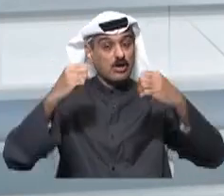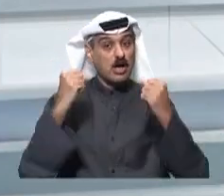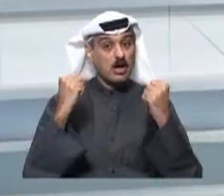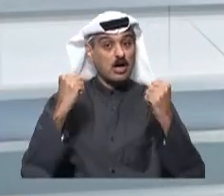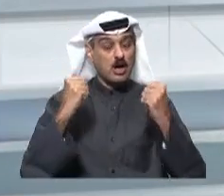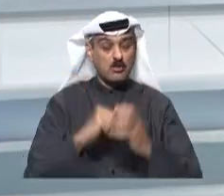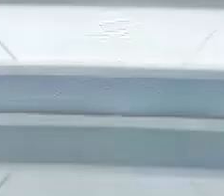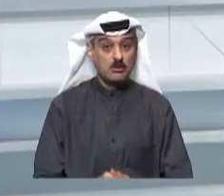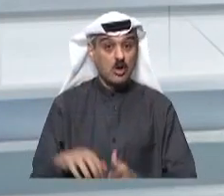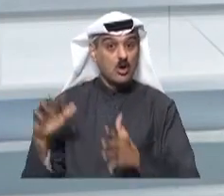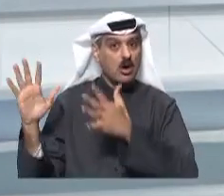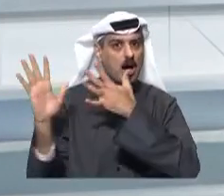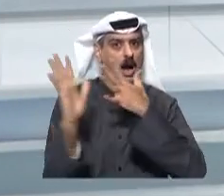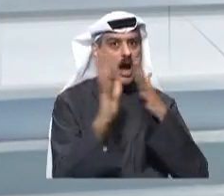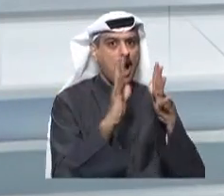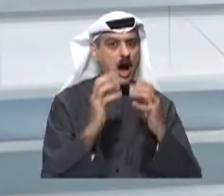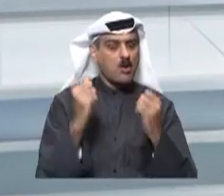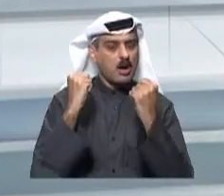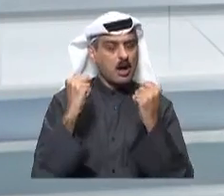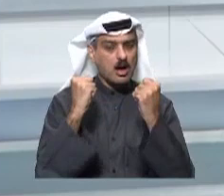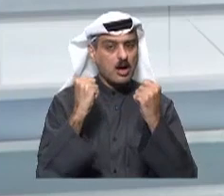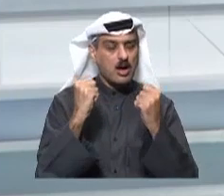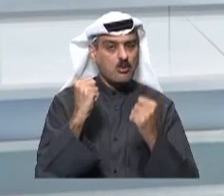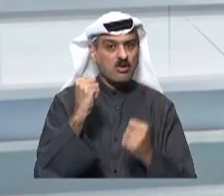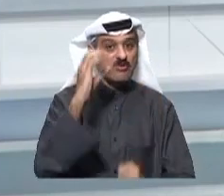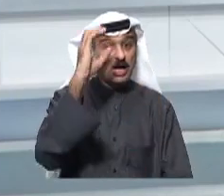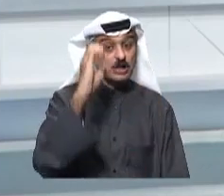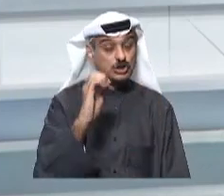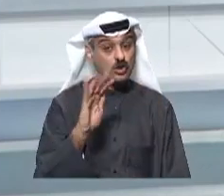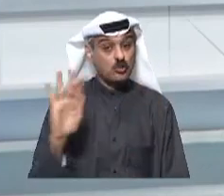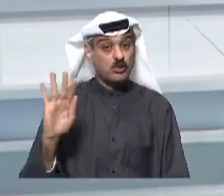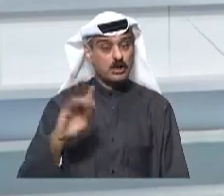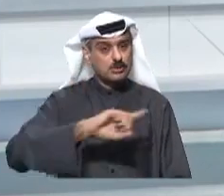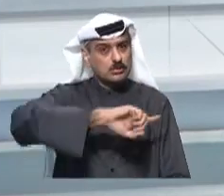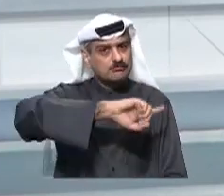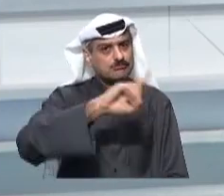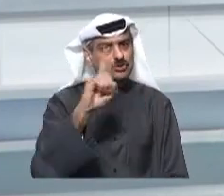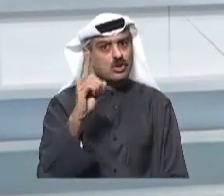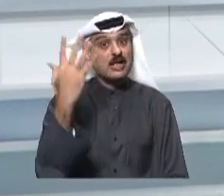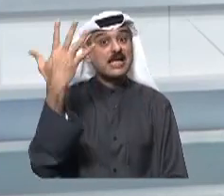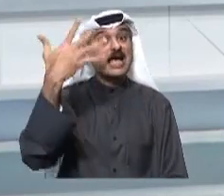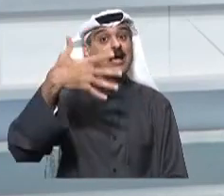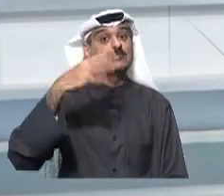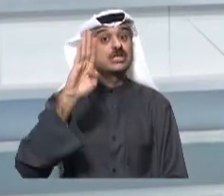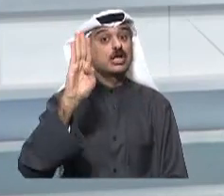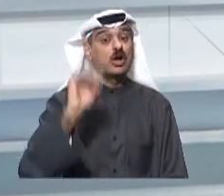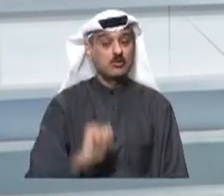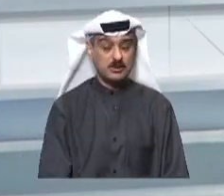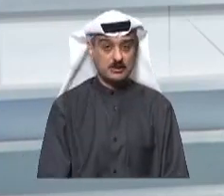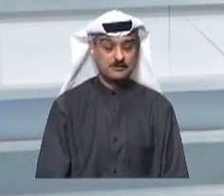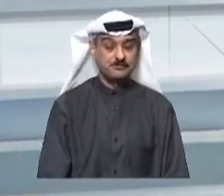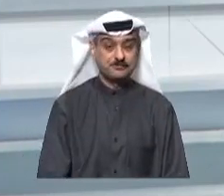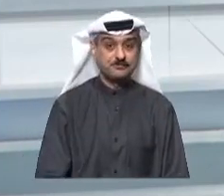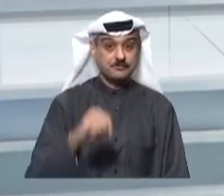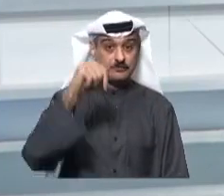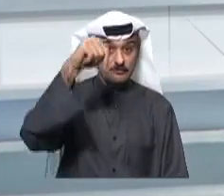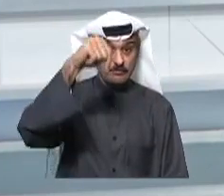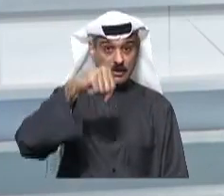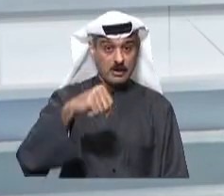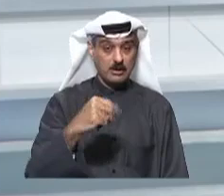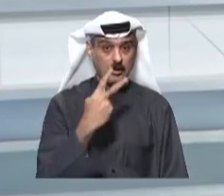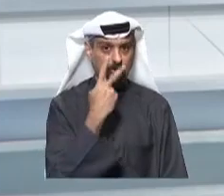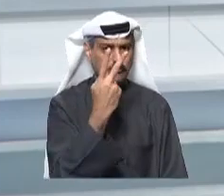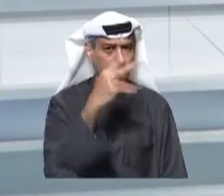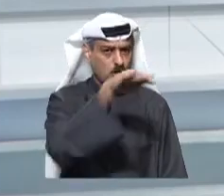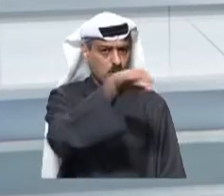بنشاط للرياح الجنوبية الشرقية اللي قد تصل سرعتها إلى أكثر من 50 كيلومتر في الساعة، مع أيضا تراجع وتدني في مدى